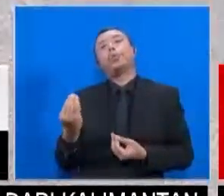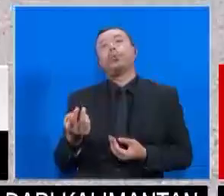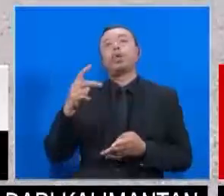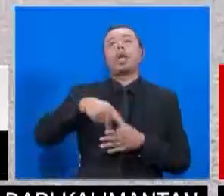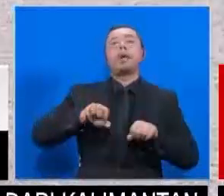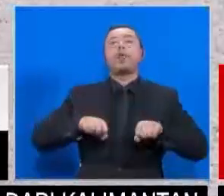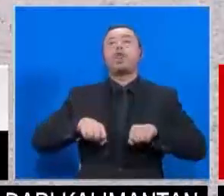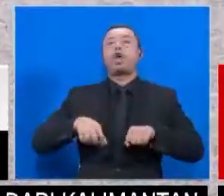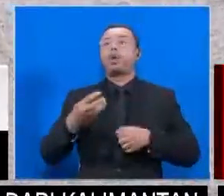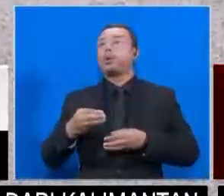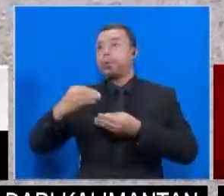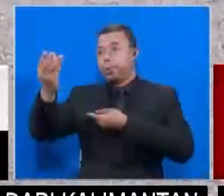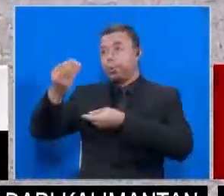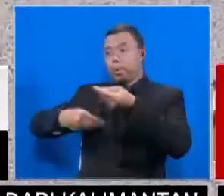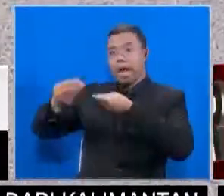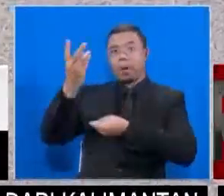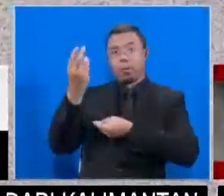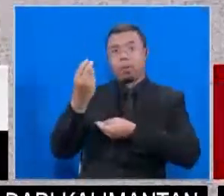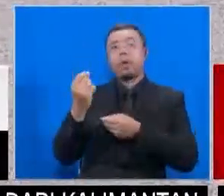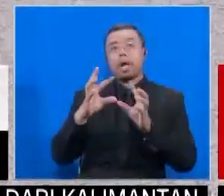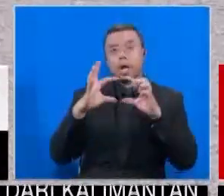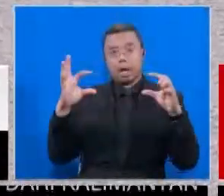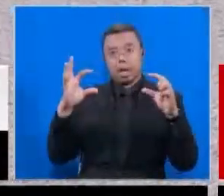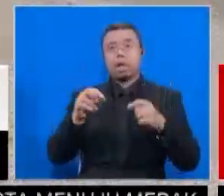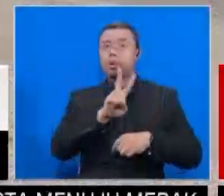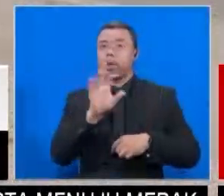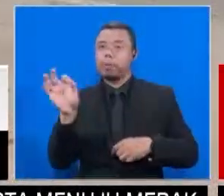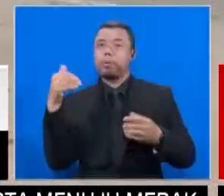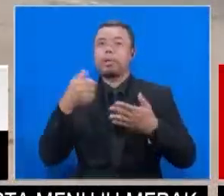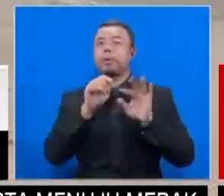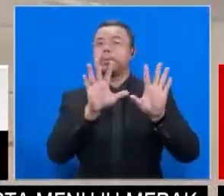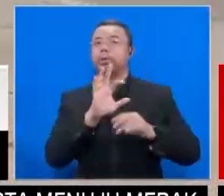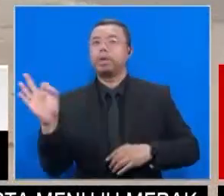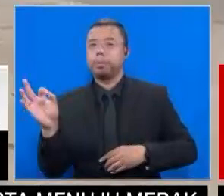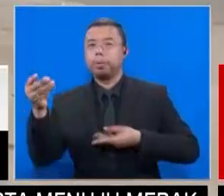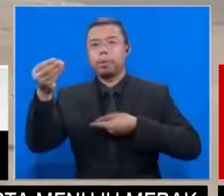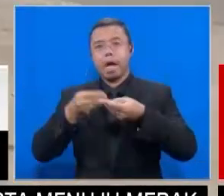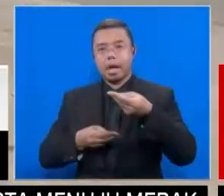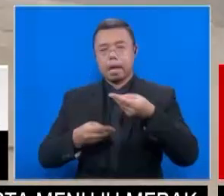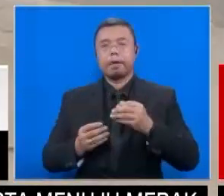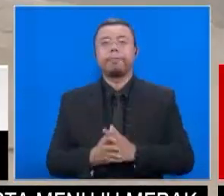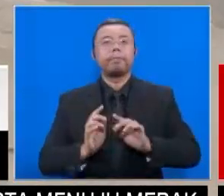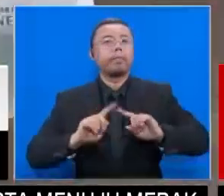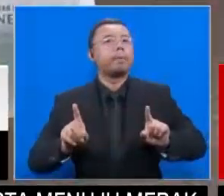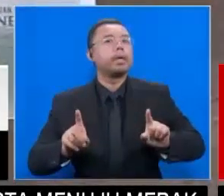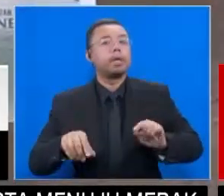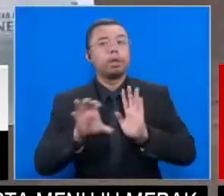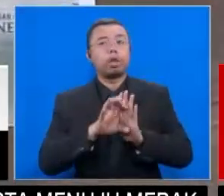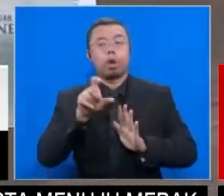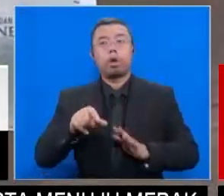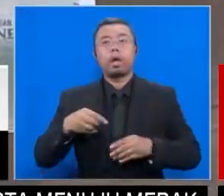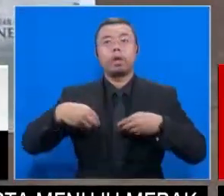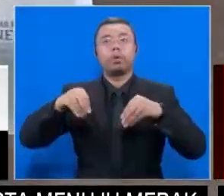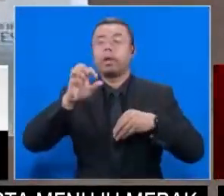motor, mereka menawarkan penukaran uang kertas mulai dari pecahan 2.000 hingga 10.000 rupiah. Namun, salah satu penukar uang